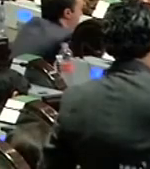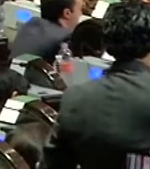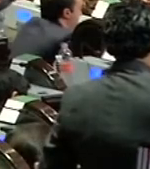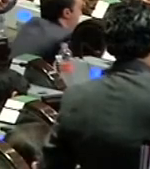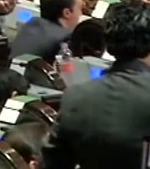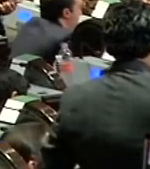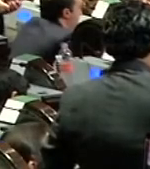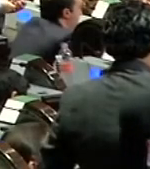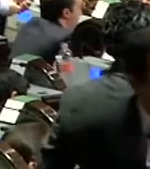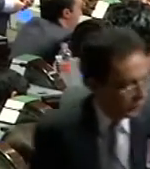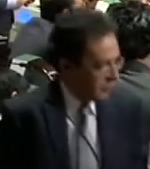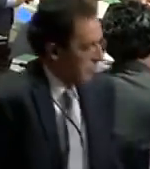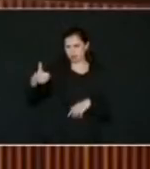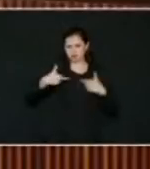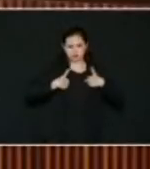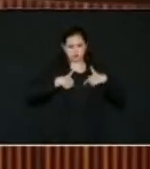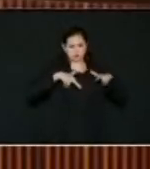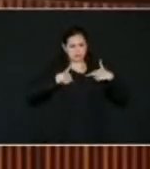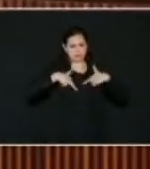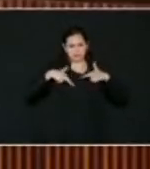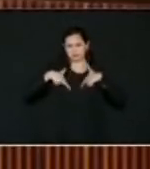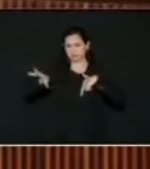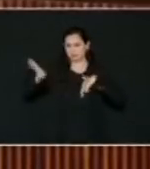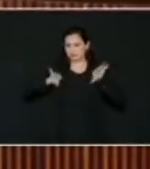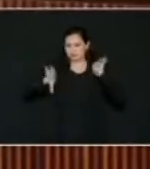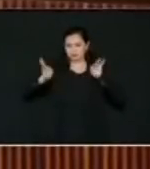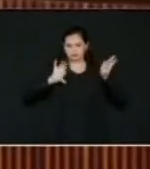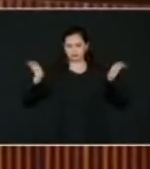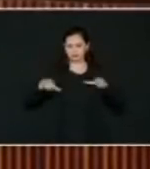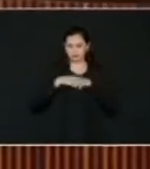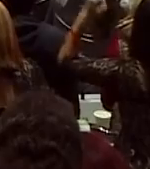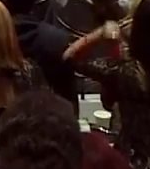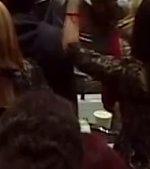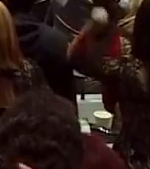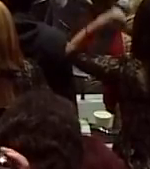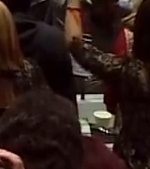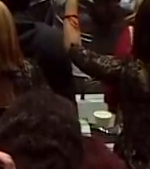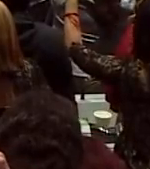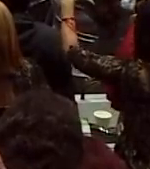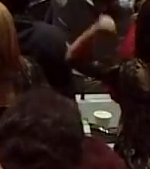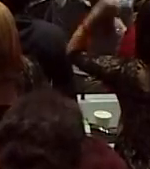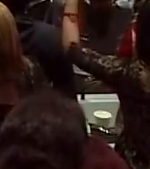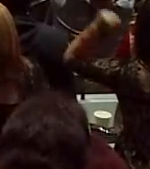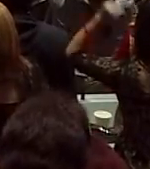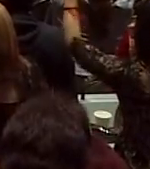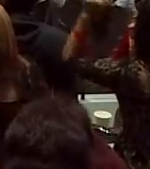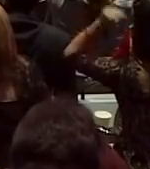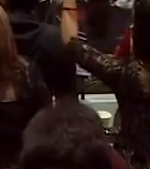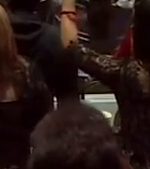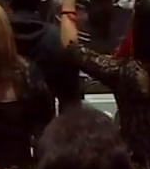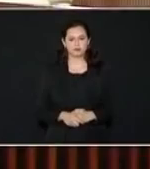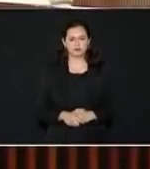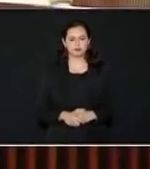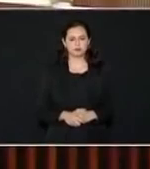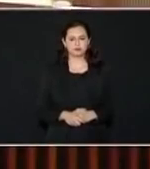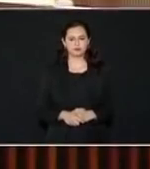qui suscite l'espoir parmi les Mexicains dont près de 50% vivent sous le seuil de pauvreté. Devant le vice-président américain Mike Pence et Ivanka